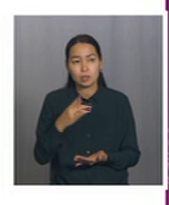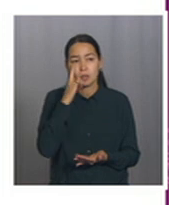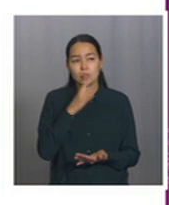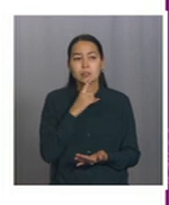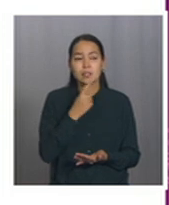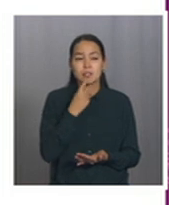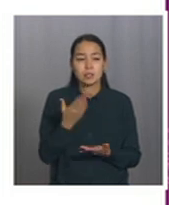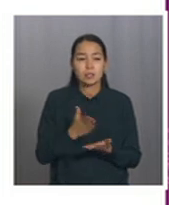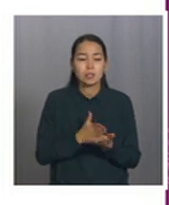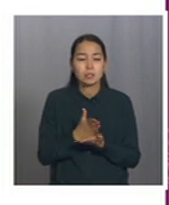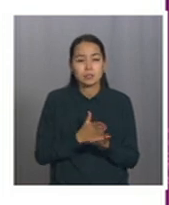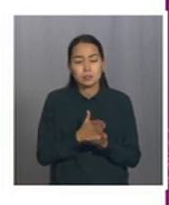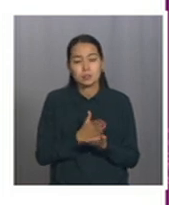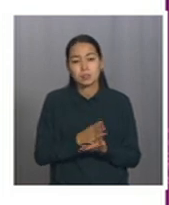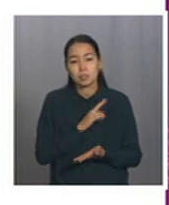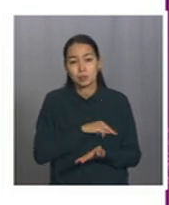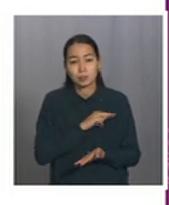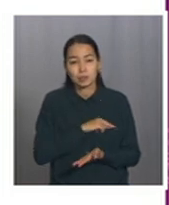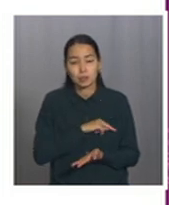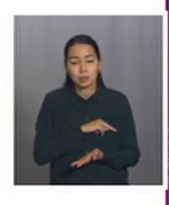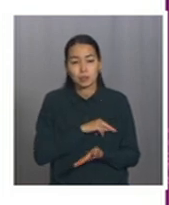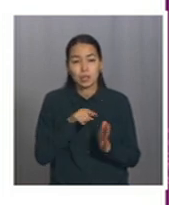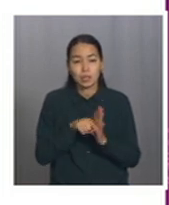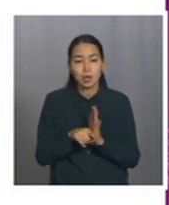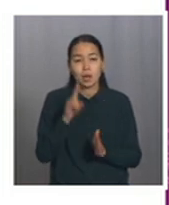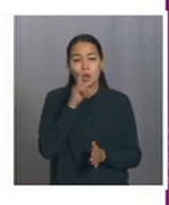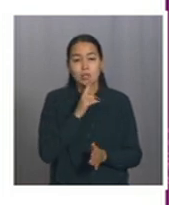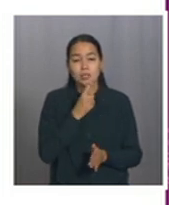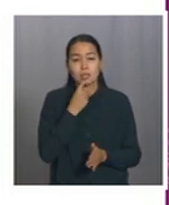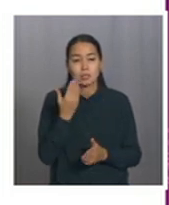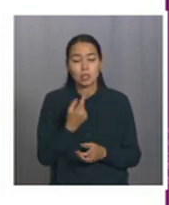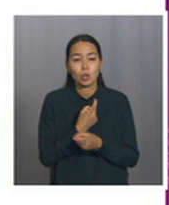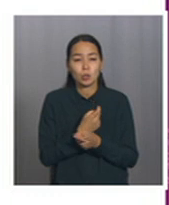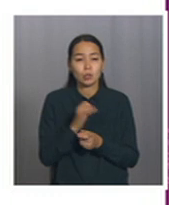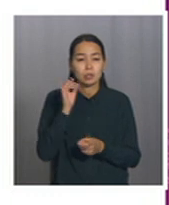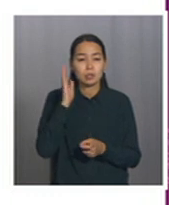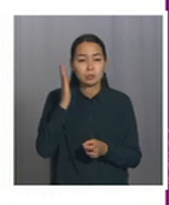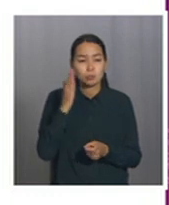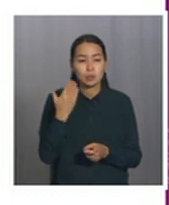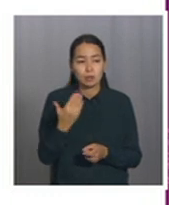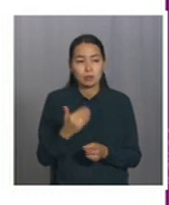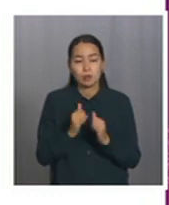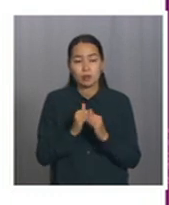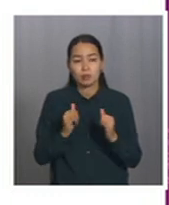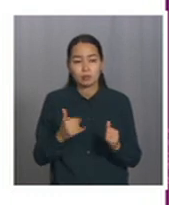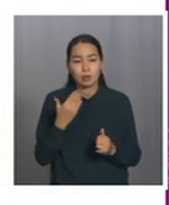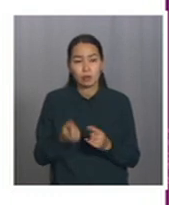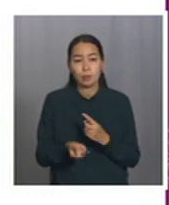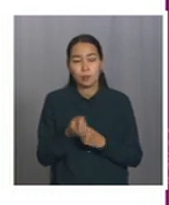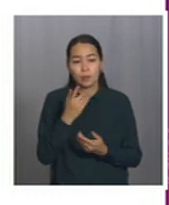сіңірген ерен еңбегі. Қазақ тілі рухани жаңғырудың қайнар бұлағы. Келешек